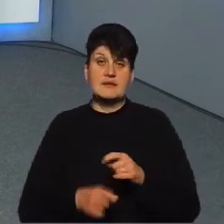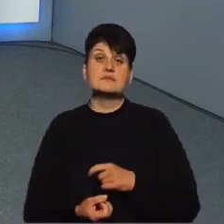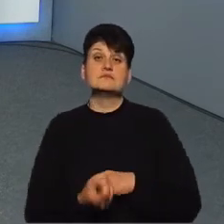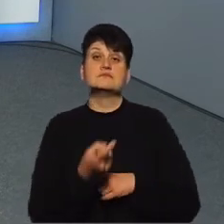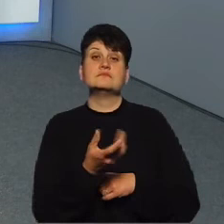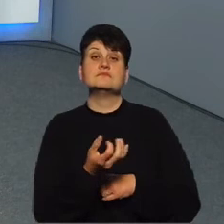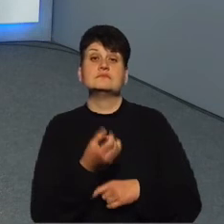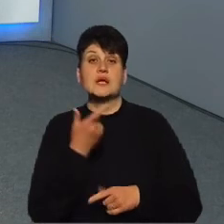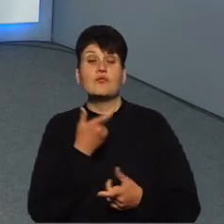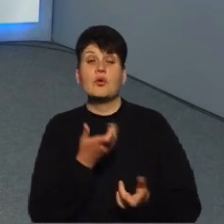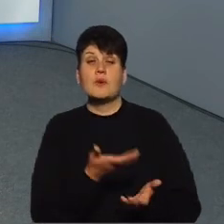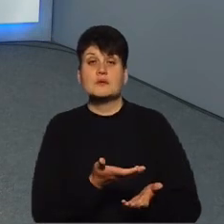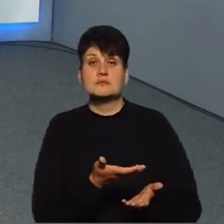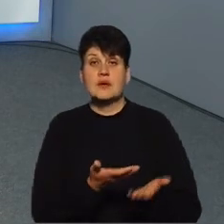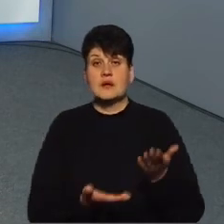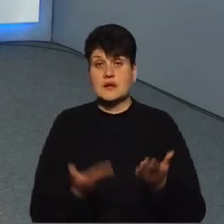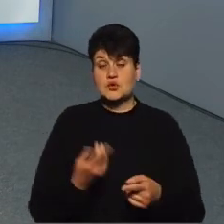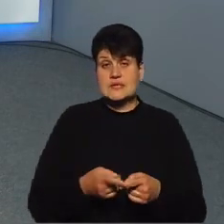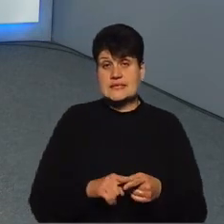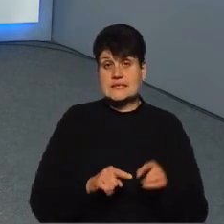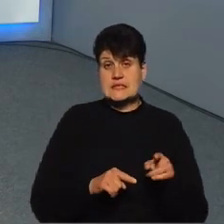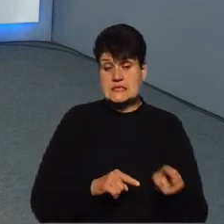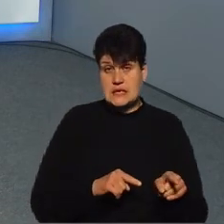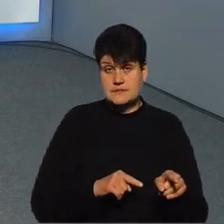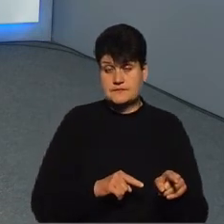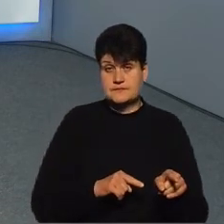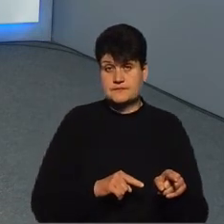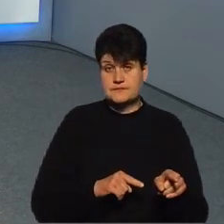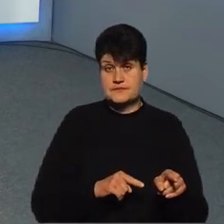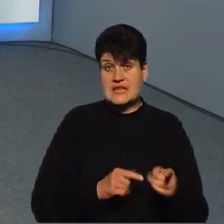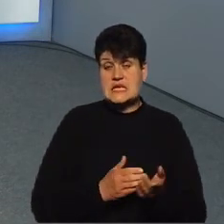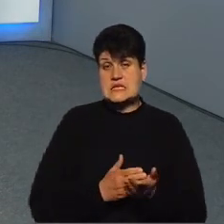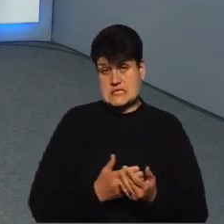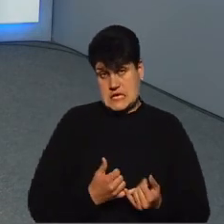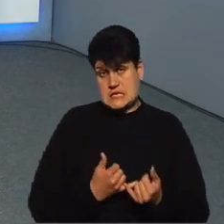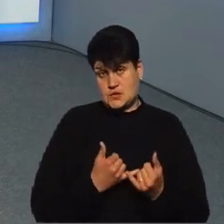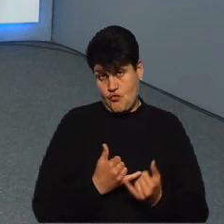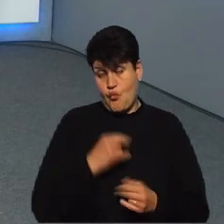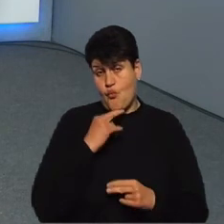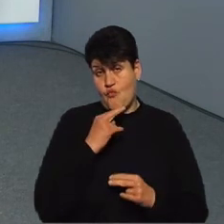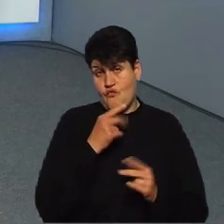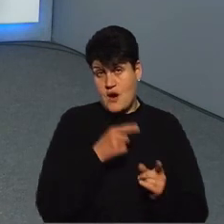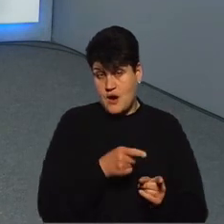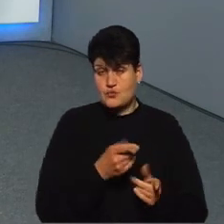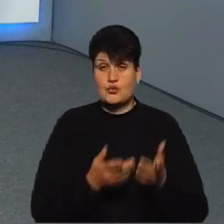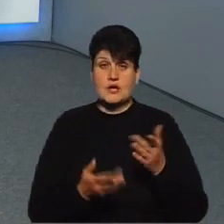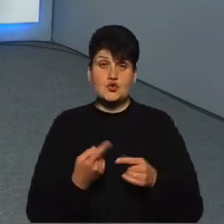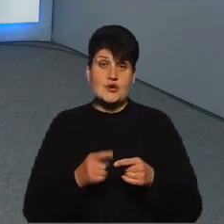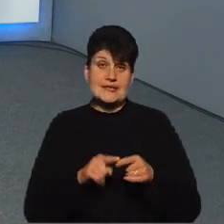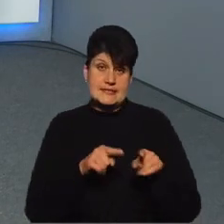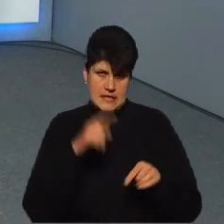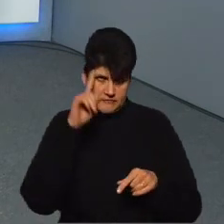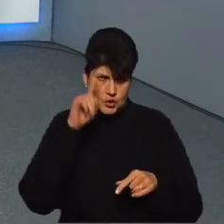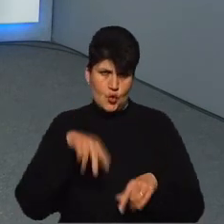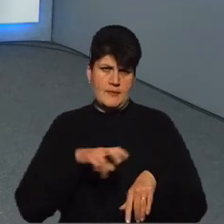інформації. Якщо ці джерела заслуговують на увагу, якщо це відомі лікарі,